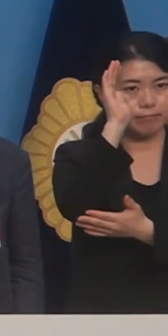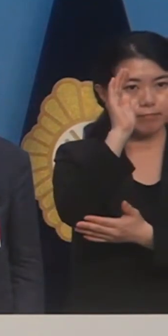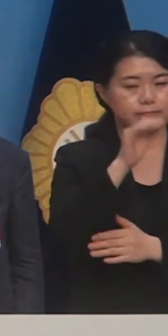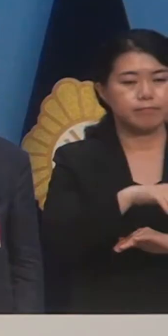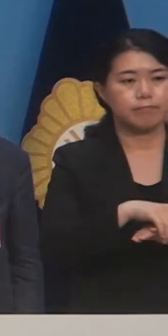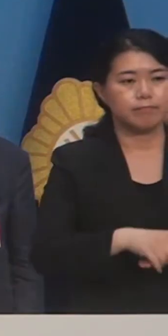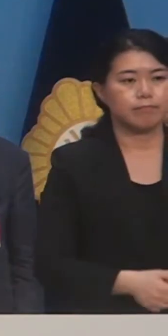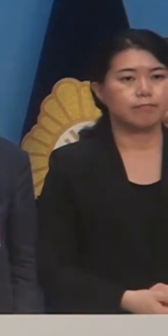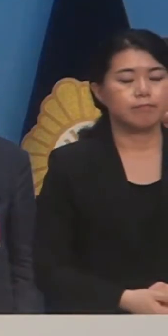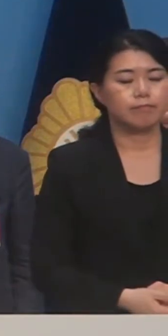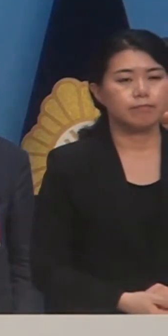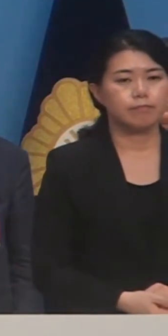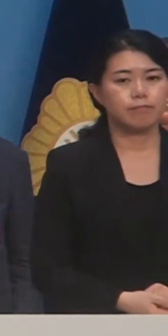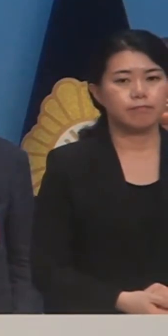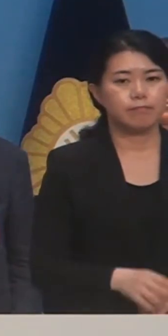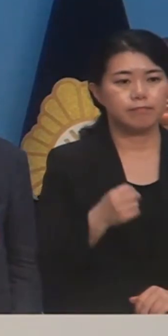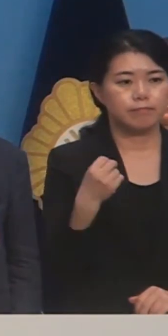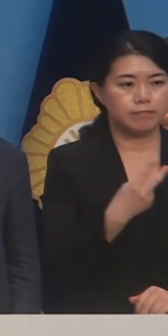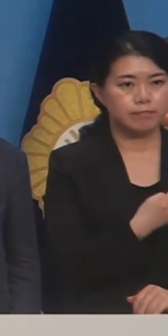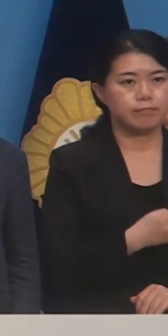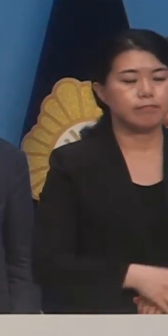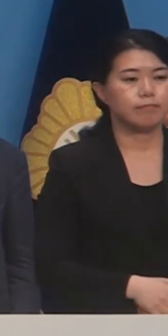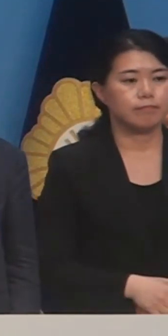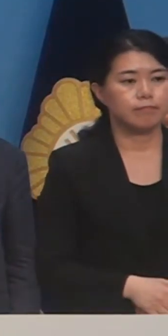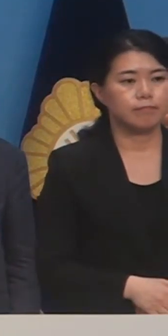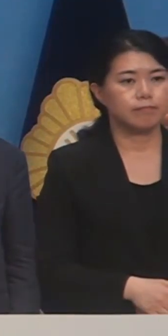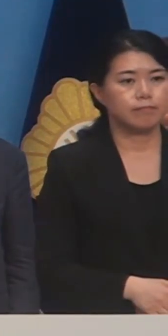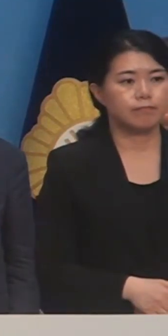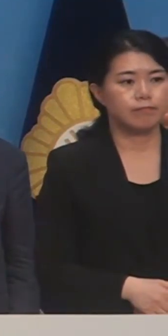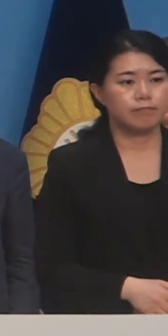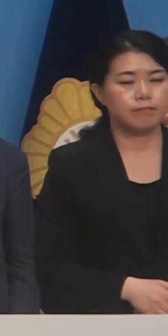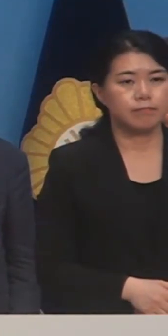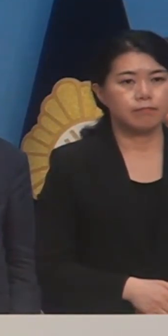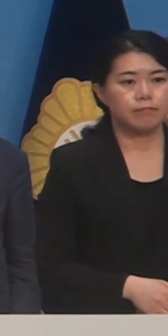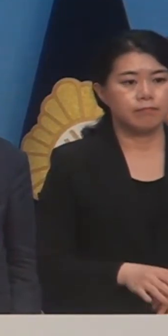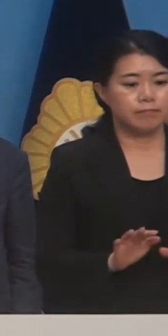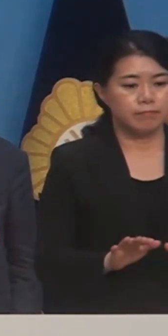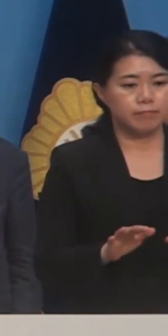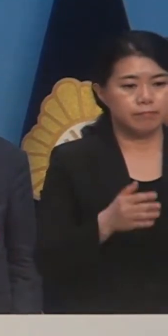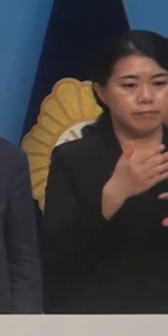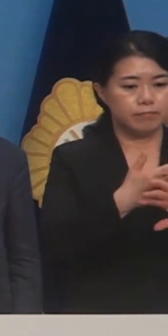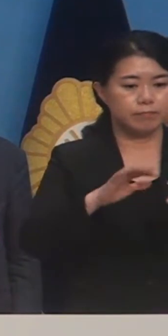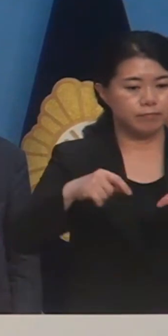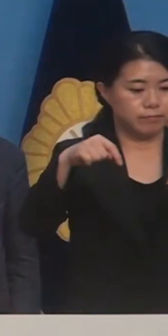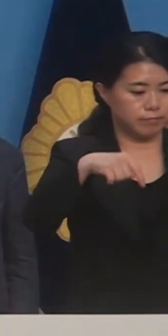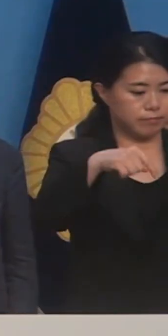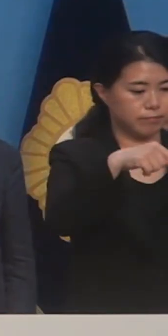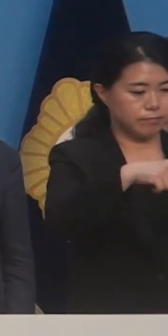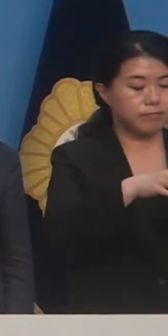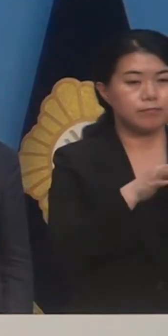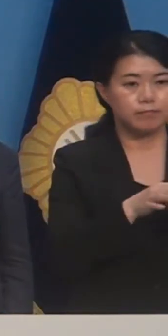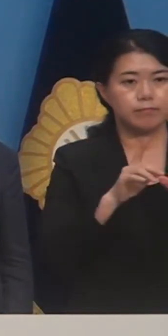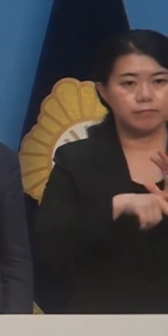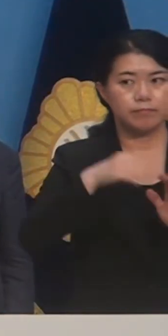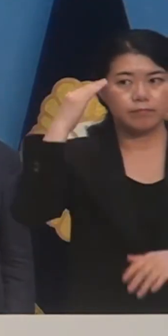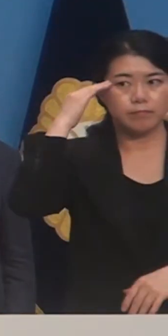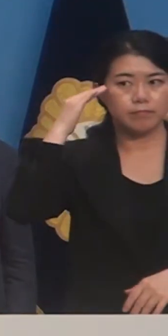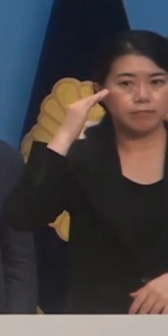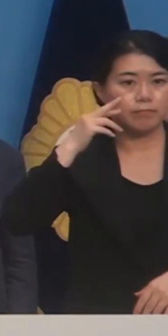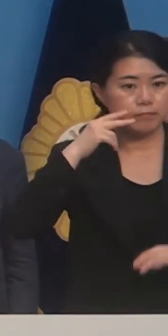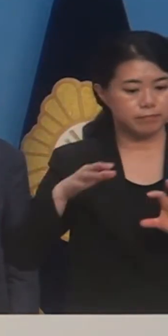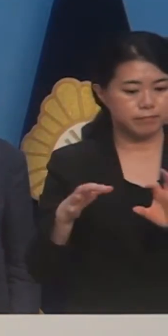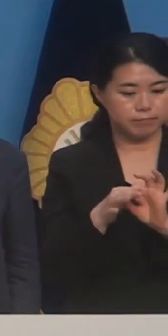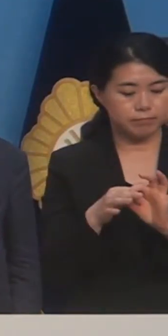하려고 합니다. 그리고 동시에 또 지금 우리 외교관계에 있어서 그